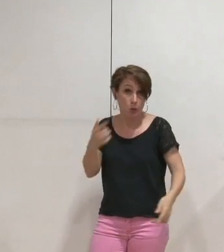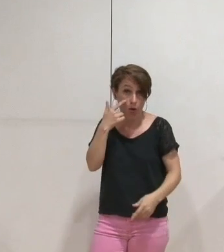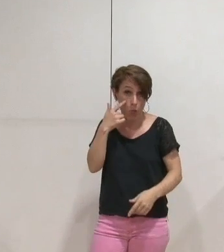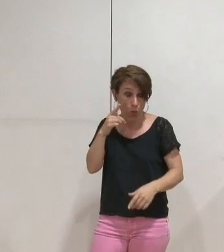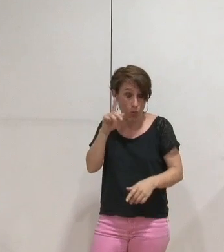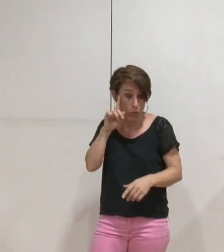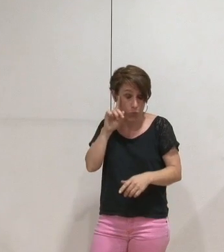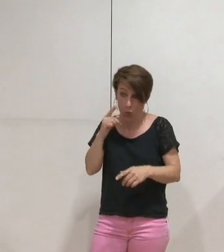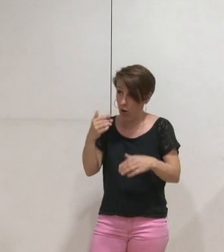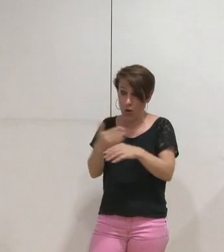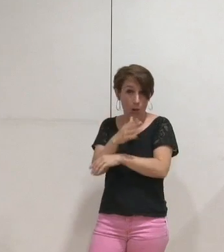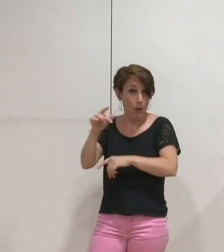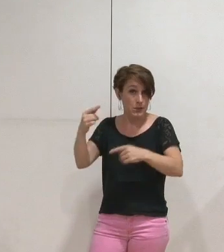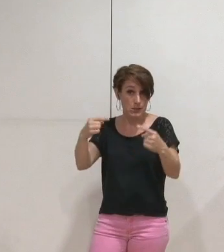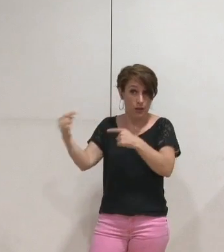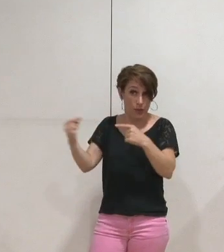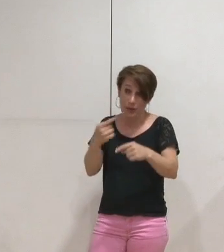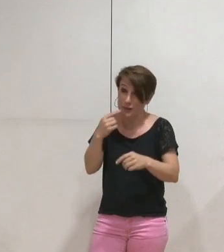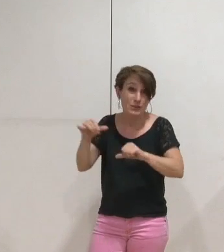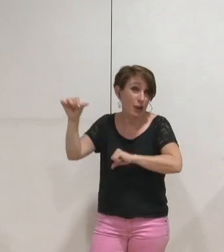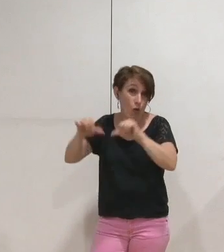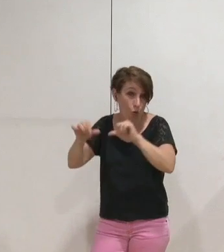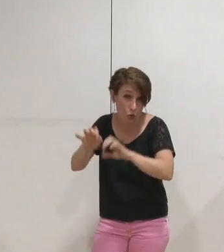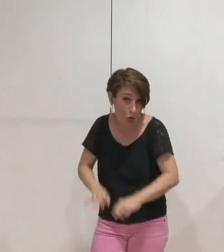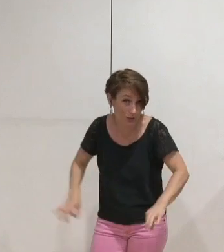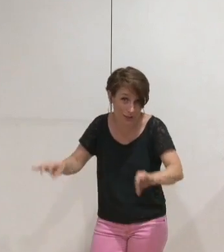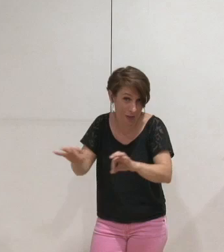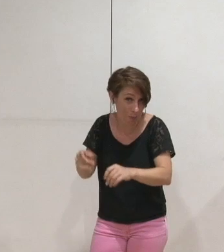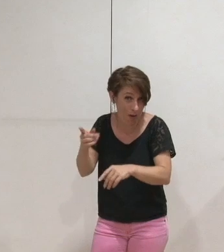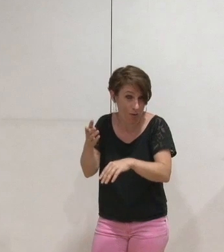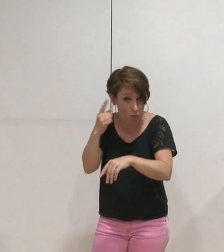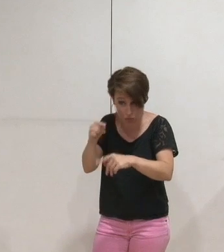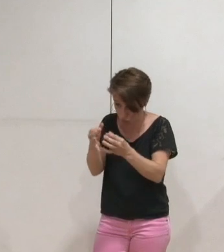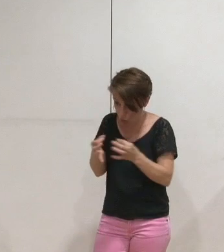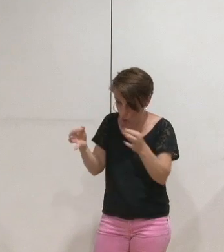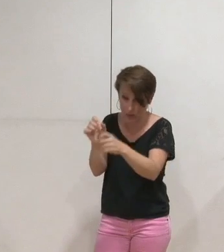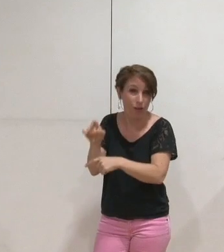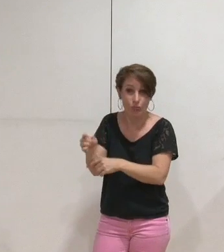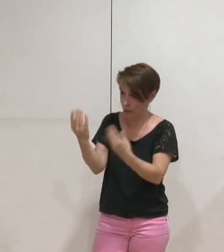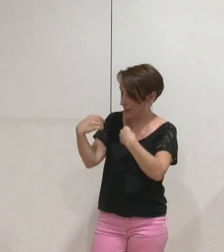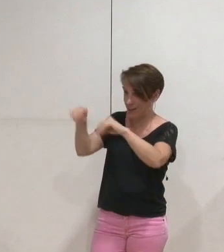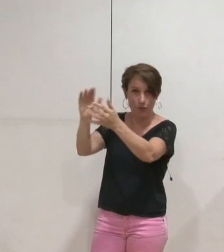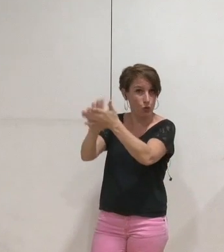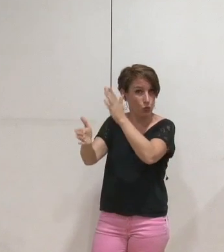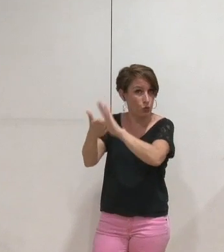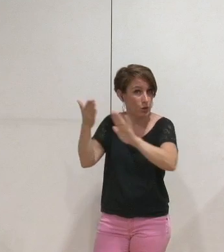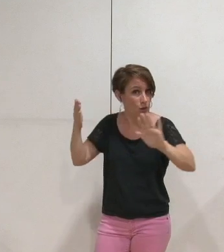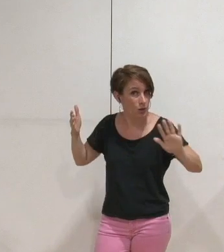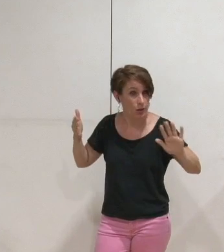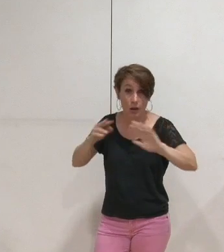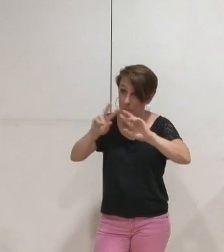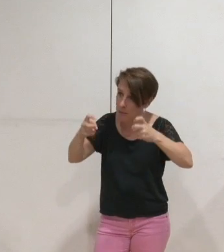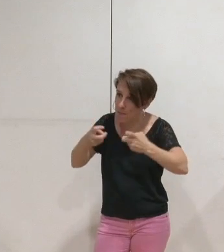vous-même il n'y a pas eu de mise en concurrence sur ce tenement et ça a été vendu à un